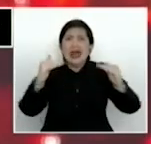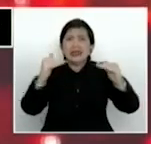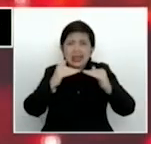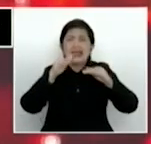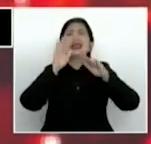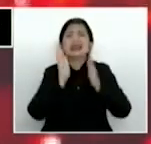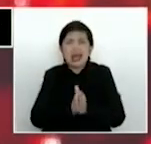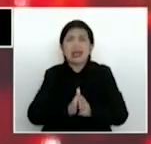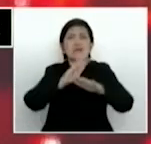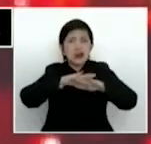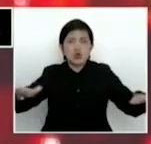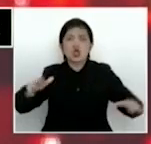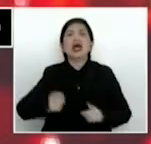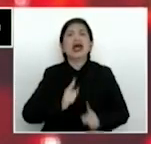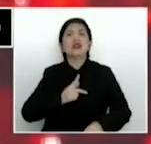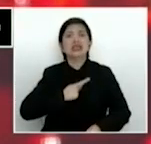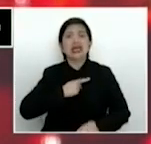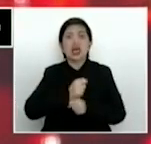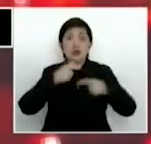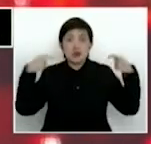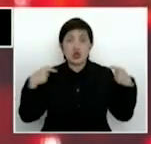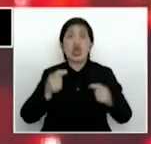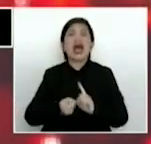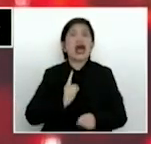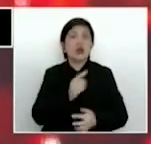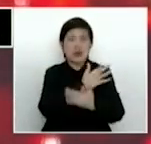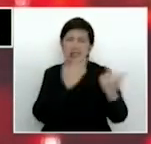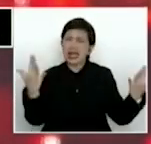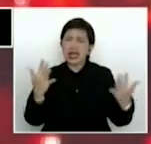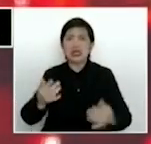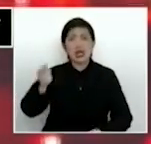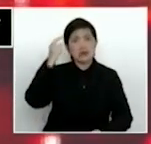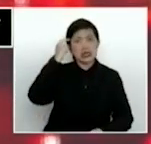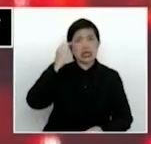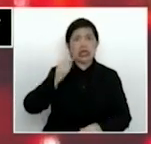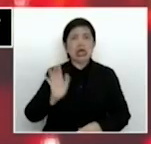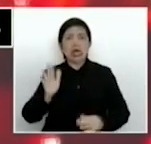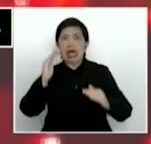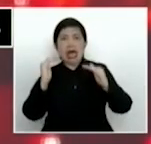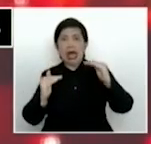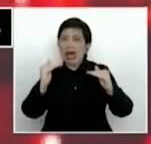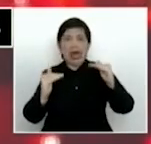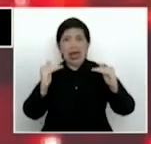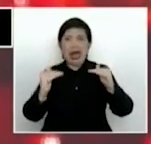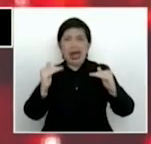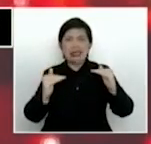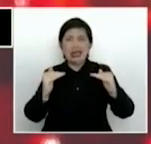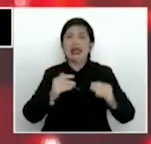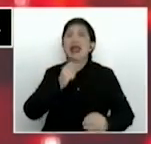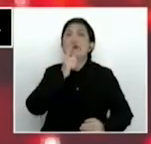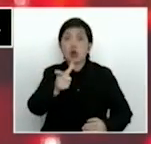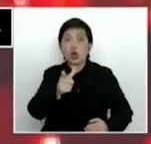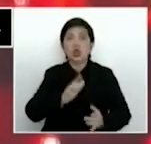sebagai gubernur kalau nanti warga masih merasa tidak adil silakan laporkan diskusikan ketimpangan